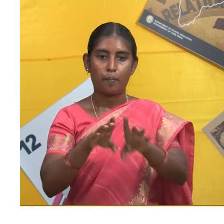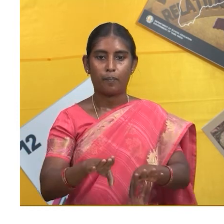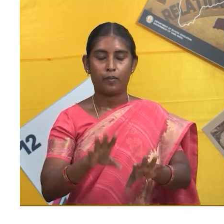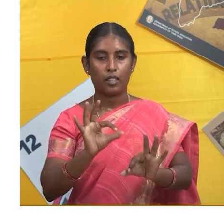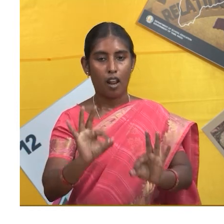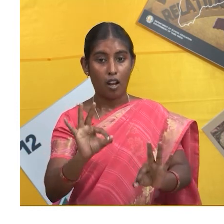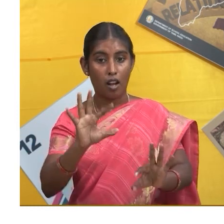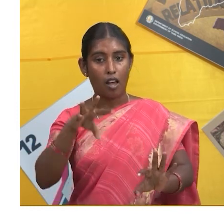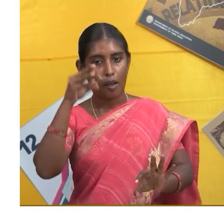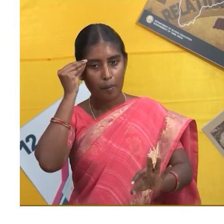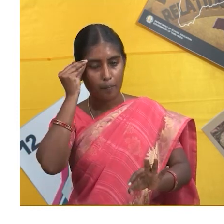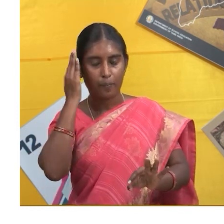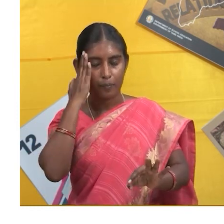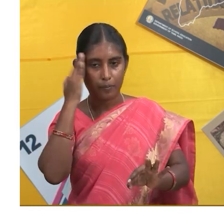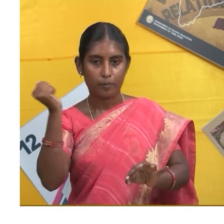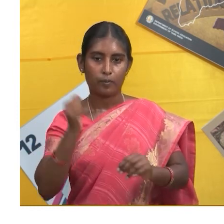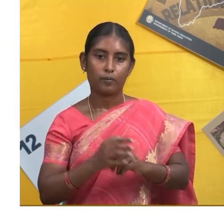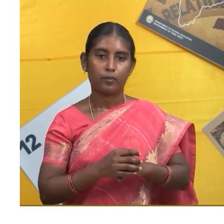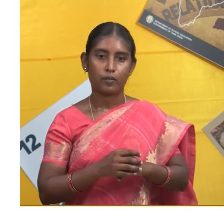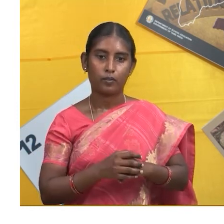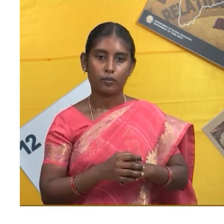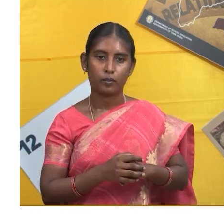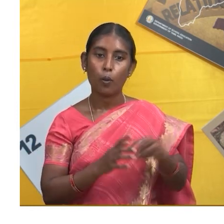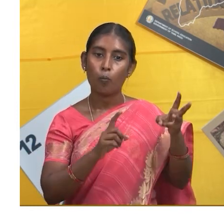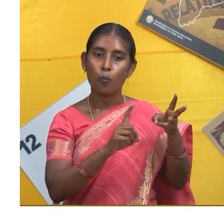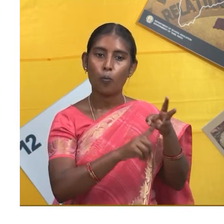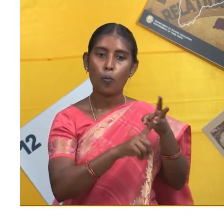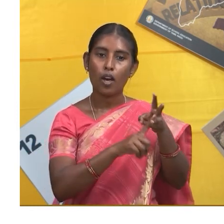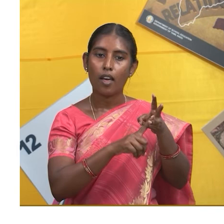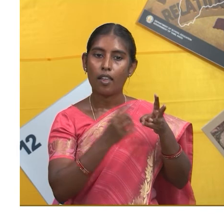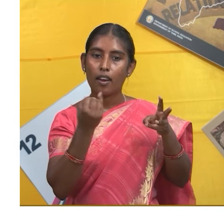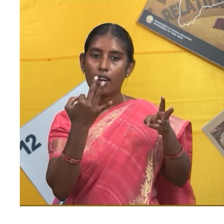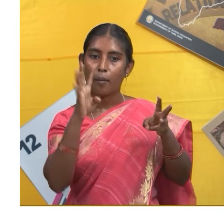அவற்றுகிறீர்களுக்கும்